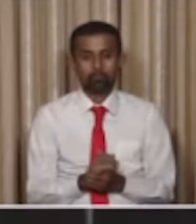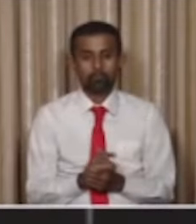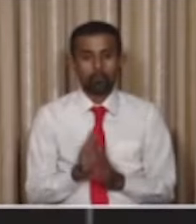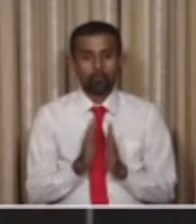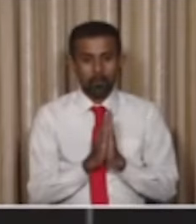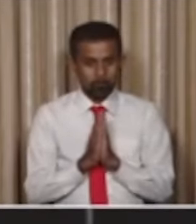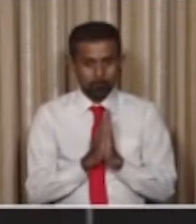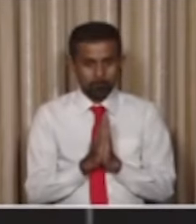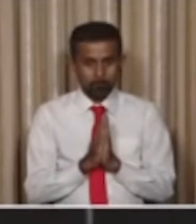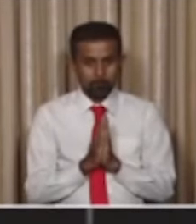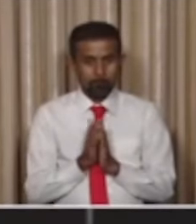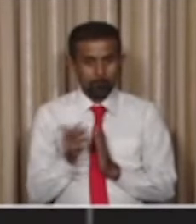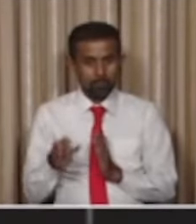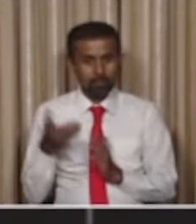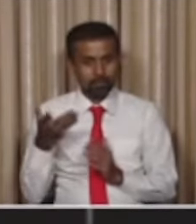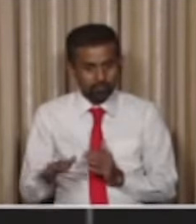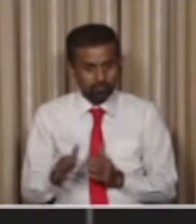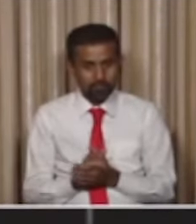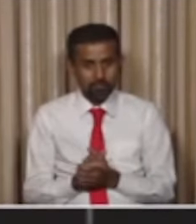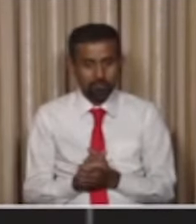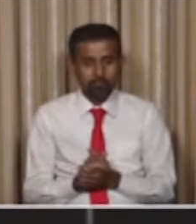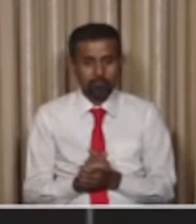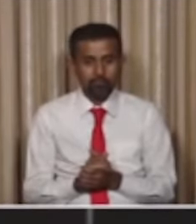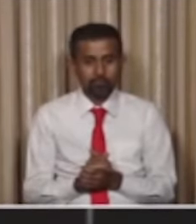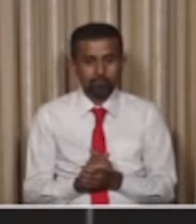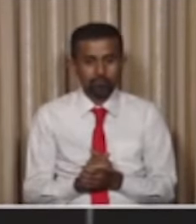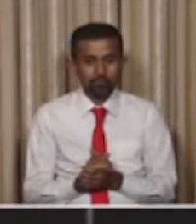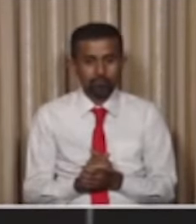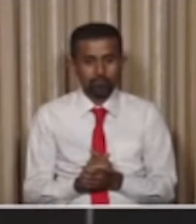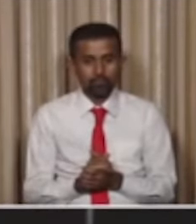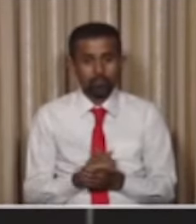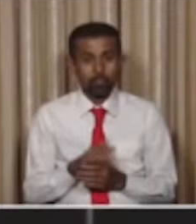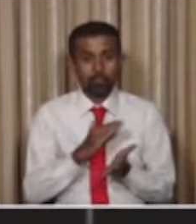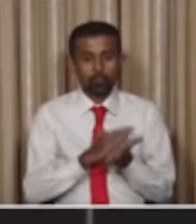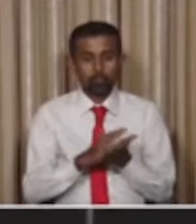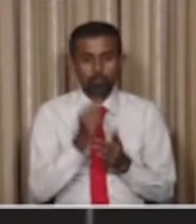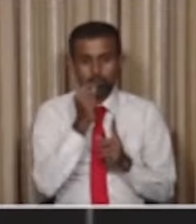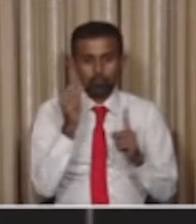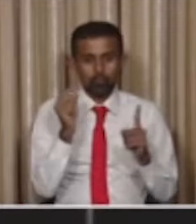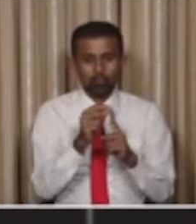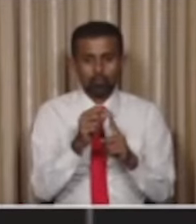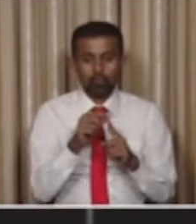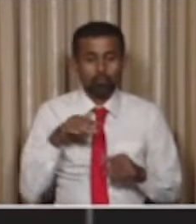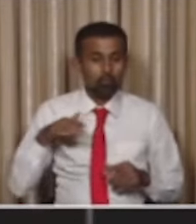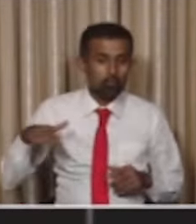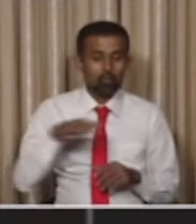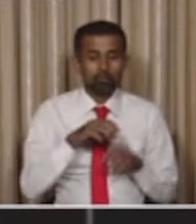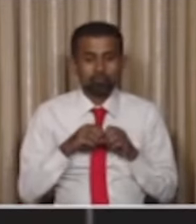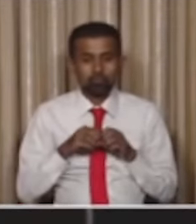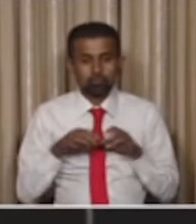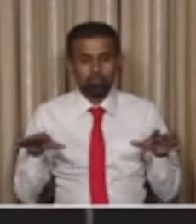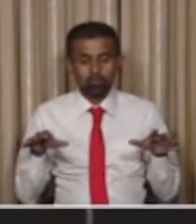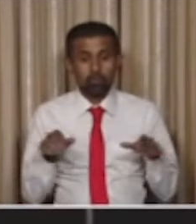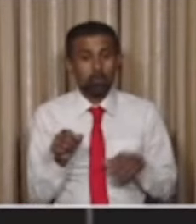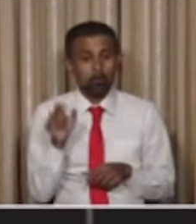ආගමික වතාවන් ඒ සිද්ධ කරලා විශේෂයෙන්ම මේ සේවාව පුත්තලන් දිස්ත්‍රික්කයේ පුරාම ගෙන යන්නට